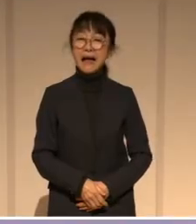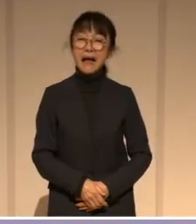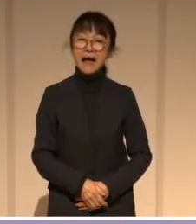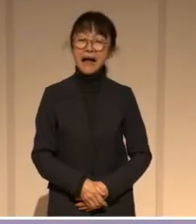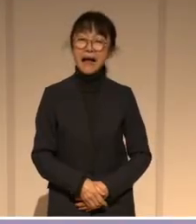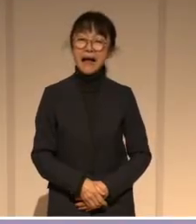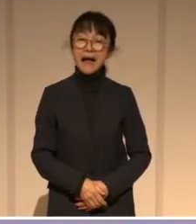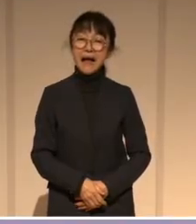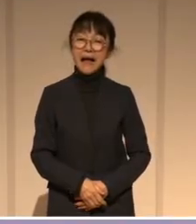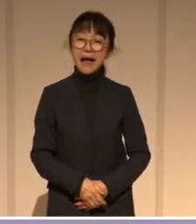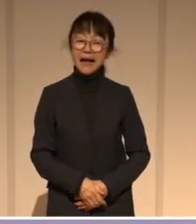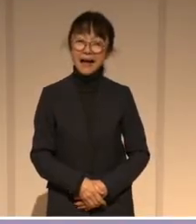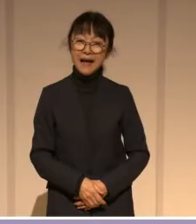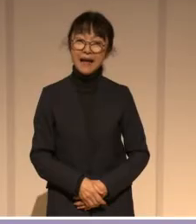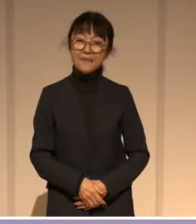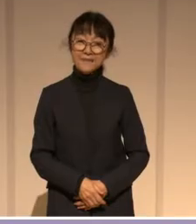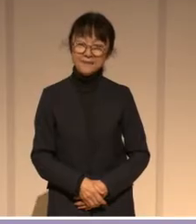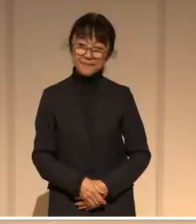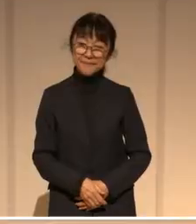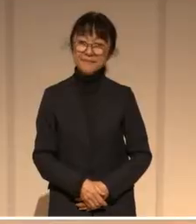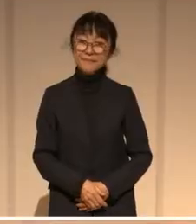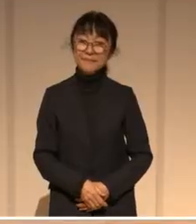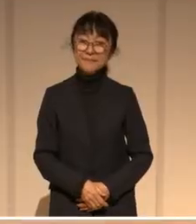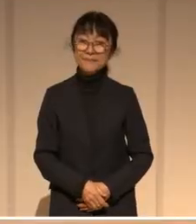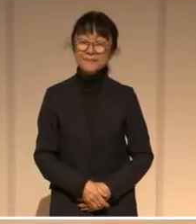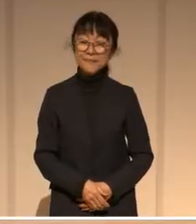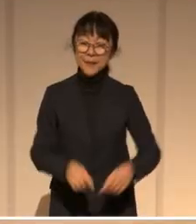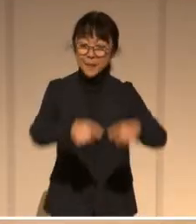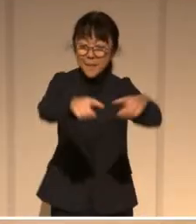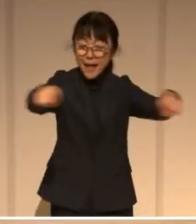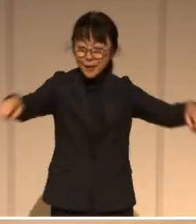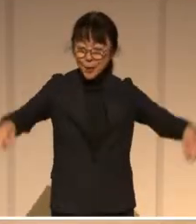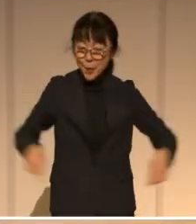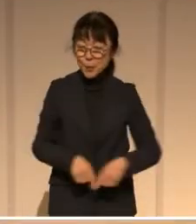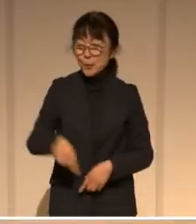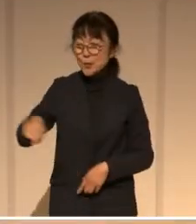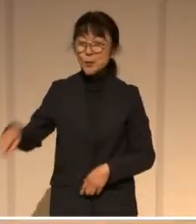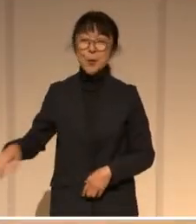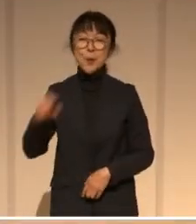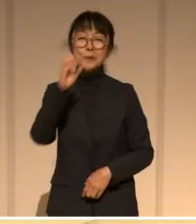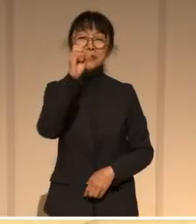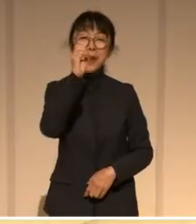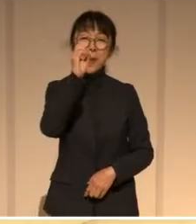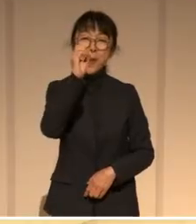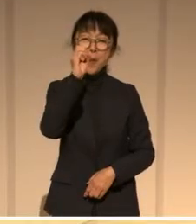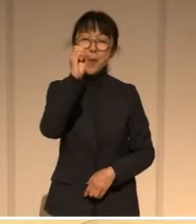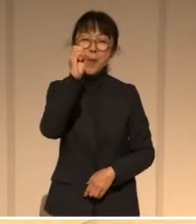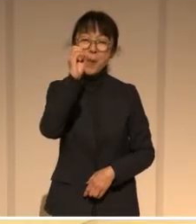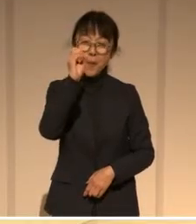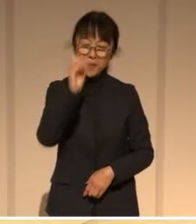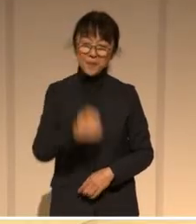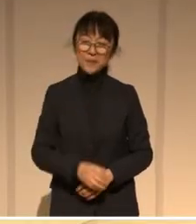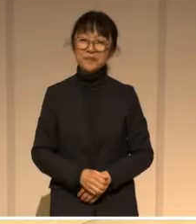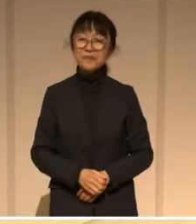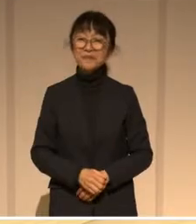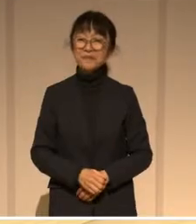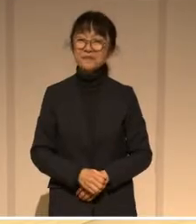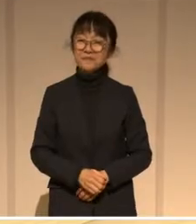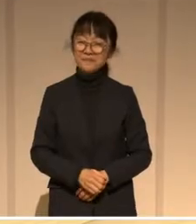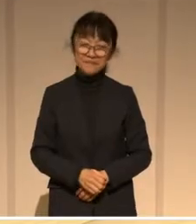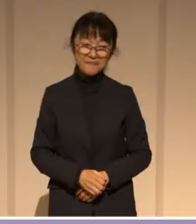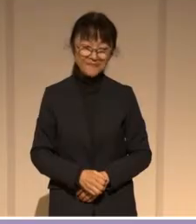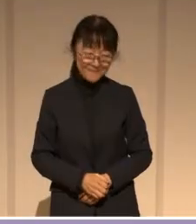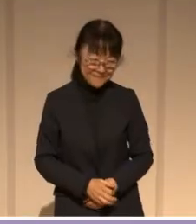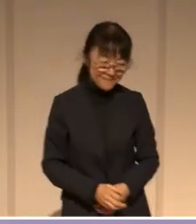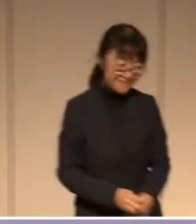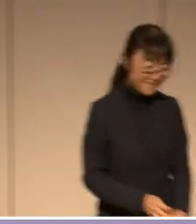ウケは残酷な山ですねまたの外なので0体でございますという